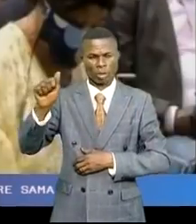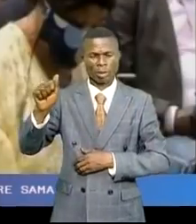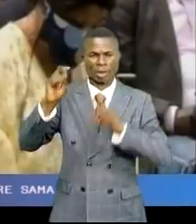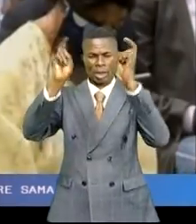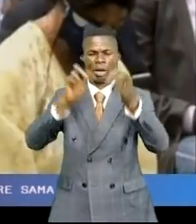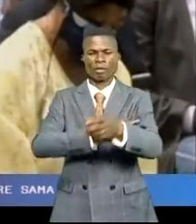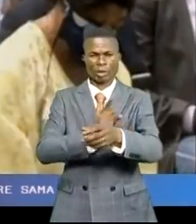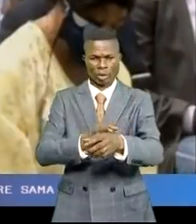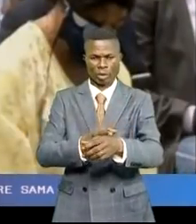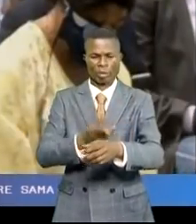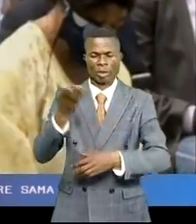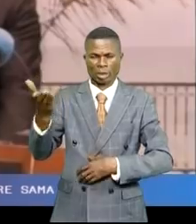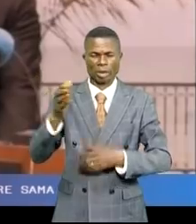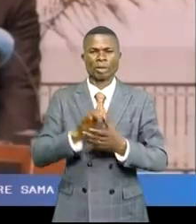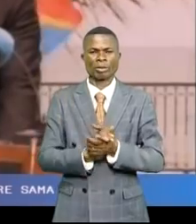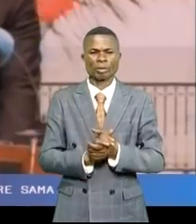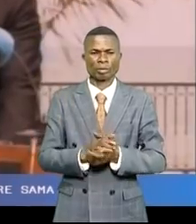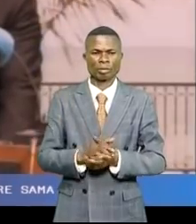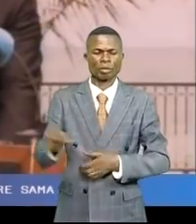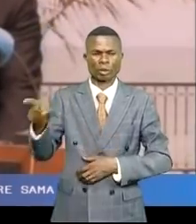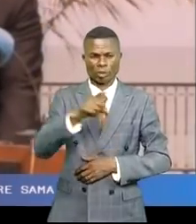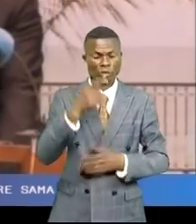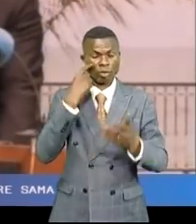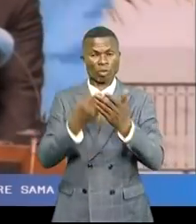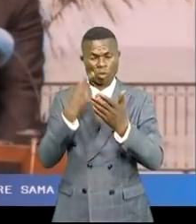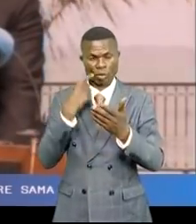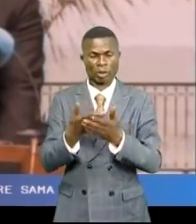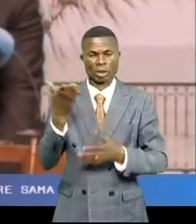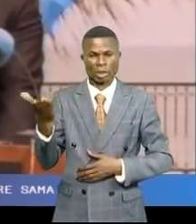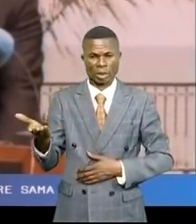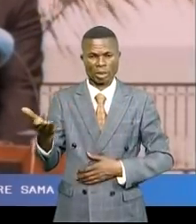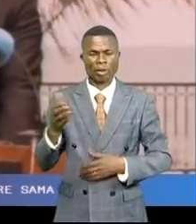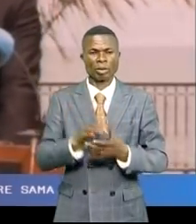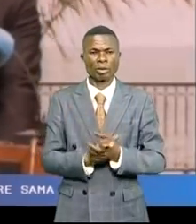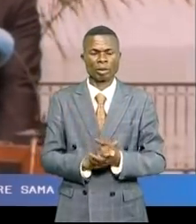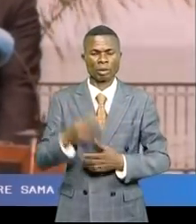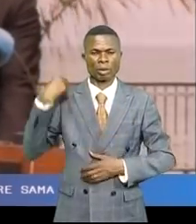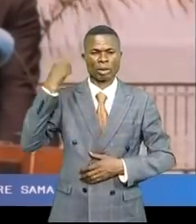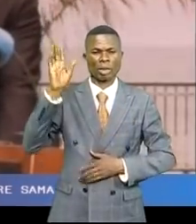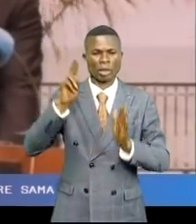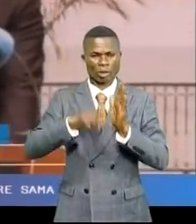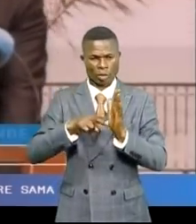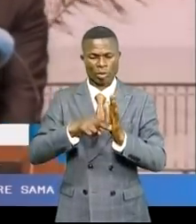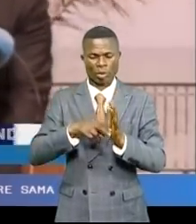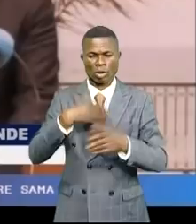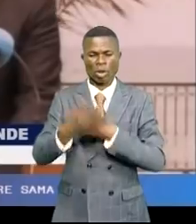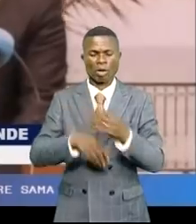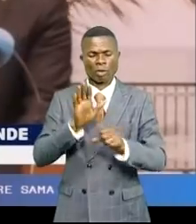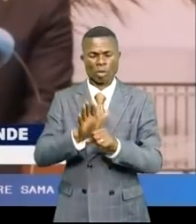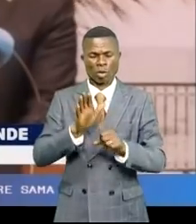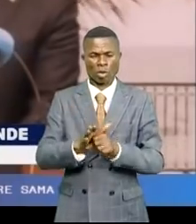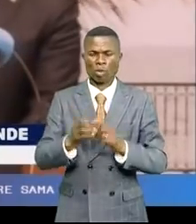terme de son séjour à Goma. Vous avez constaté que le gouvernement n'entend négliger aucun